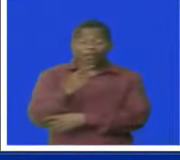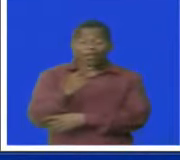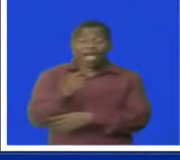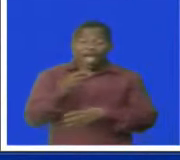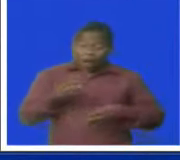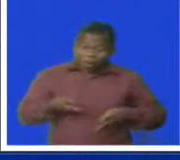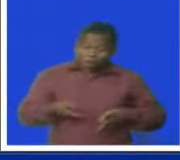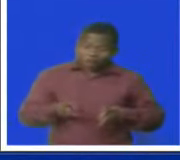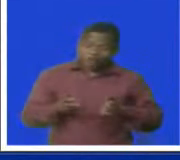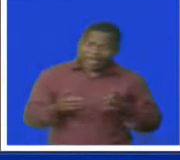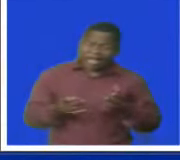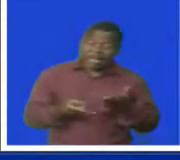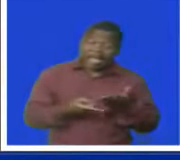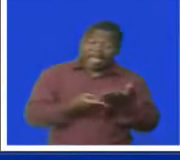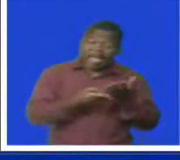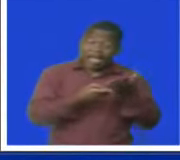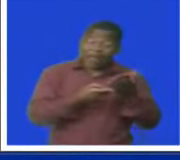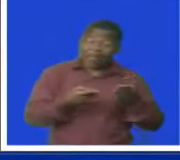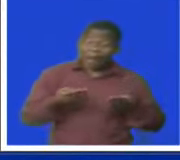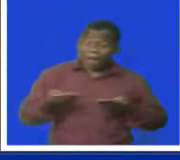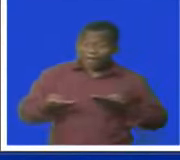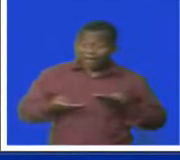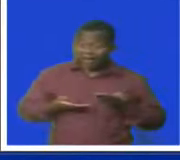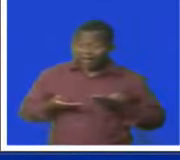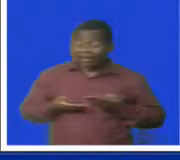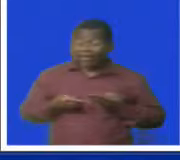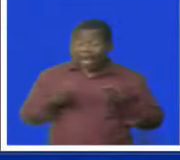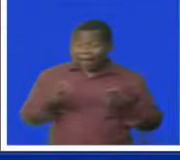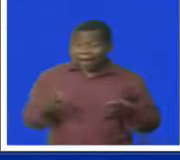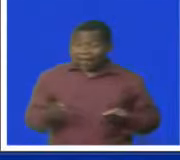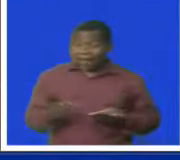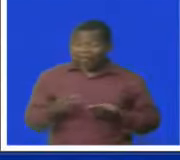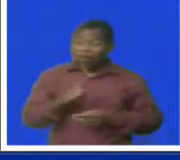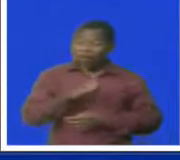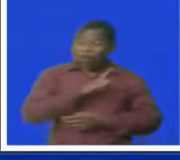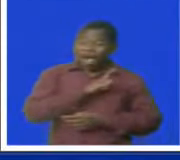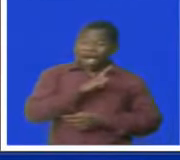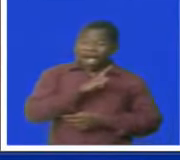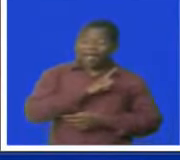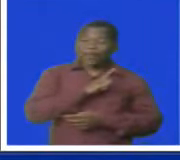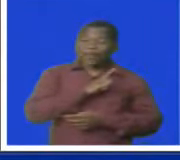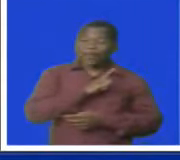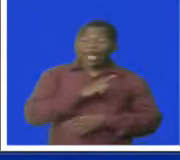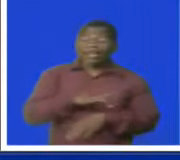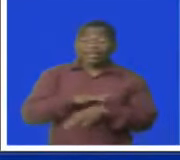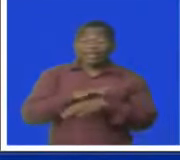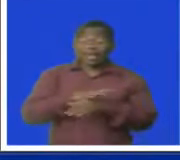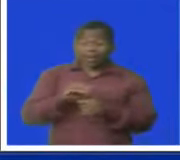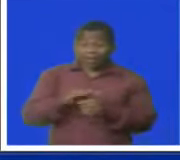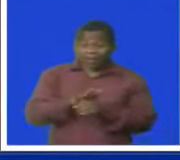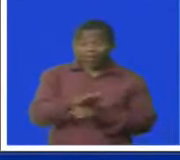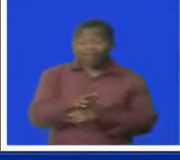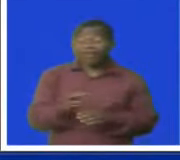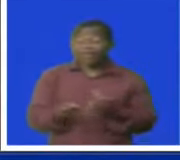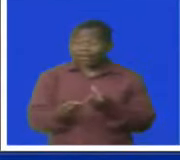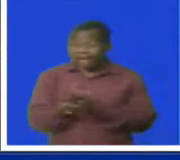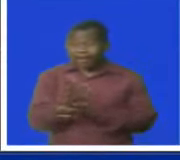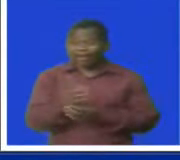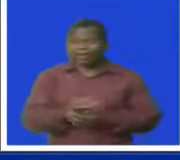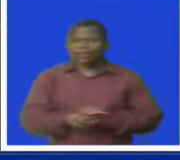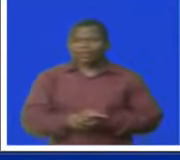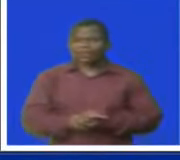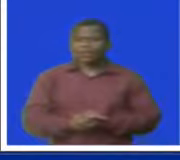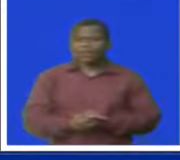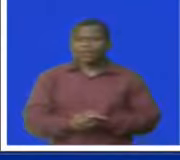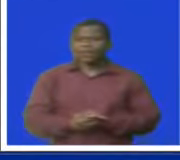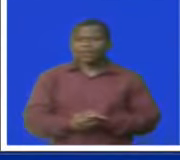Kulandzela kuthi kubhedvuka kwe-COVID-19 kube nemthelela lomubi kubosomabhizinisi labancane, inhlangano yabohulumende bemadolobha